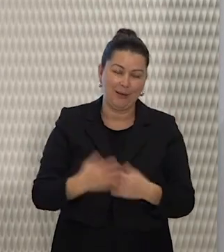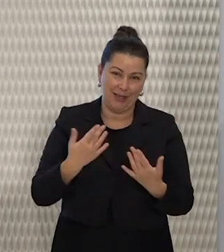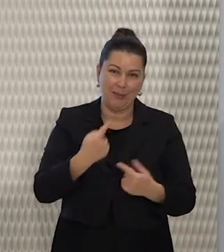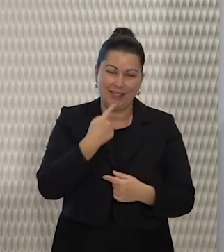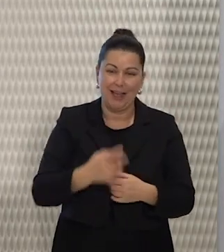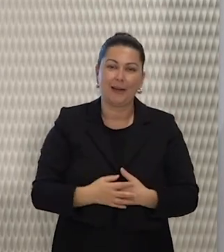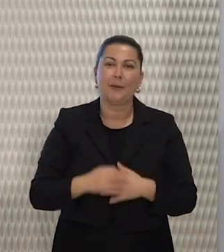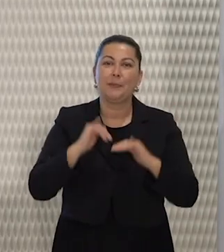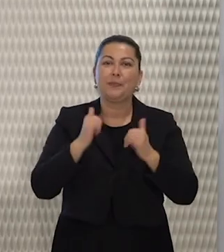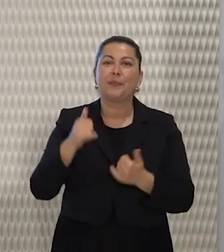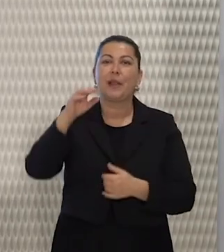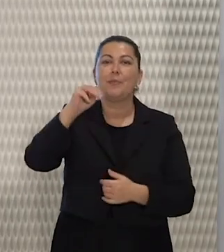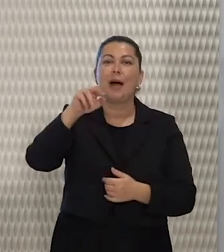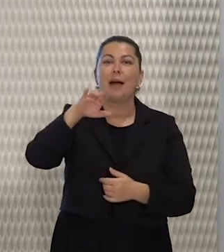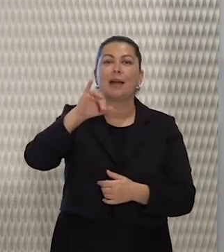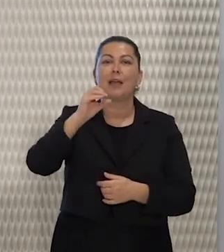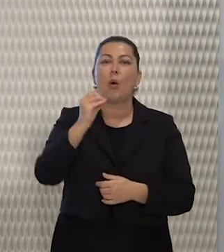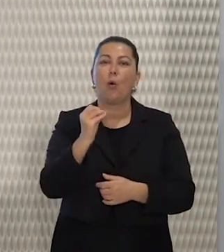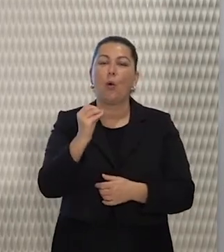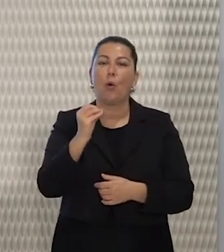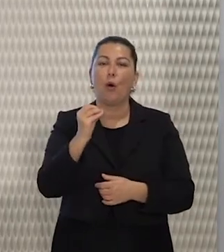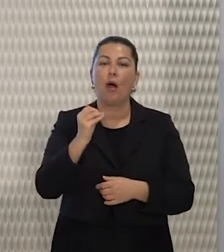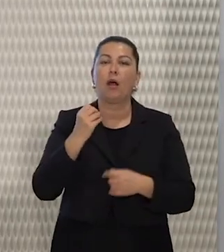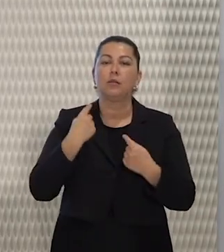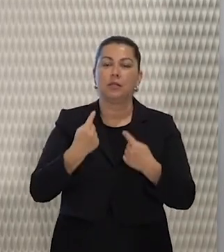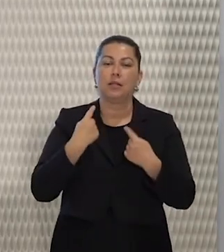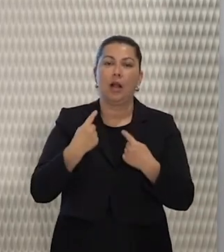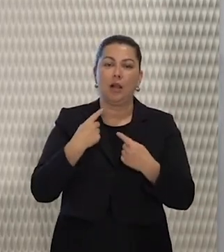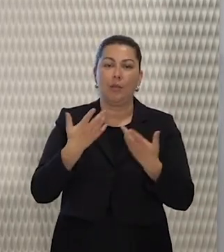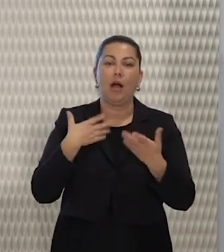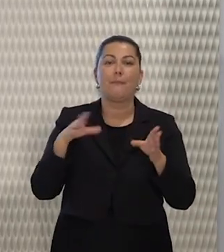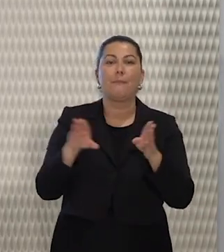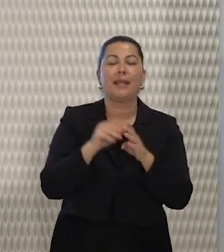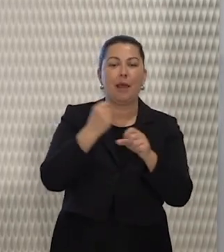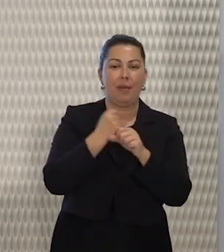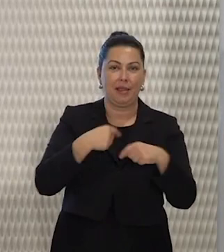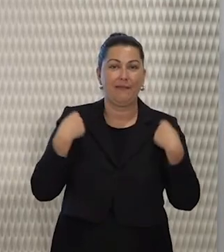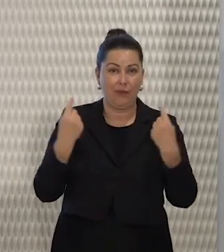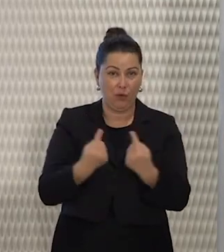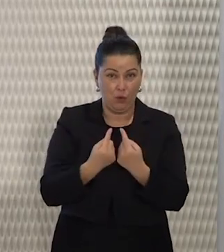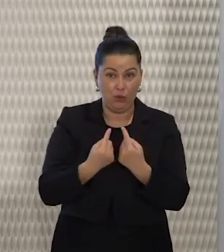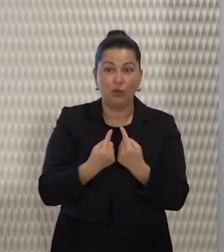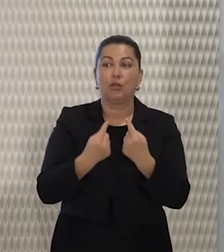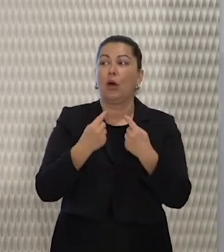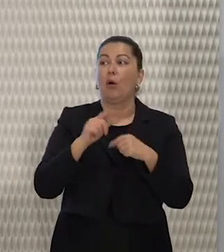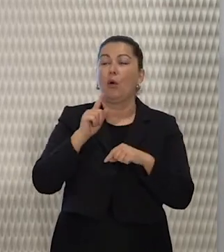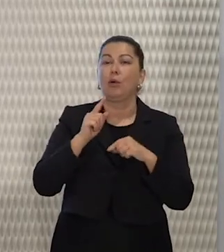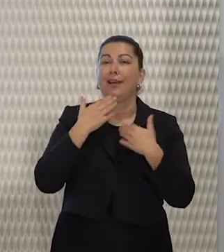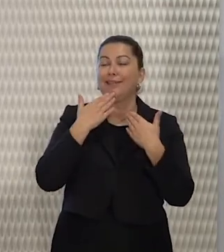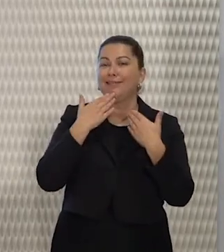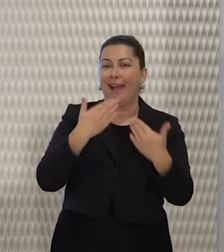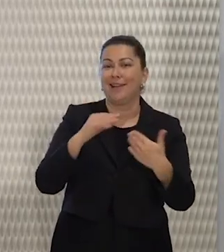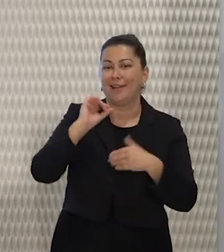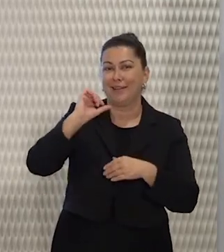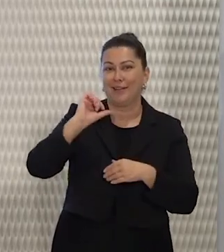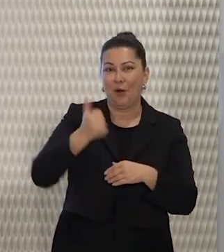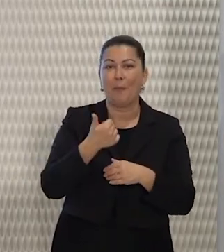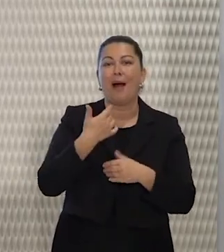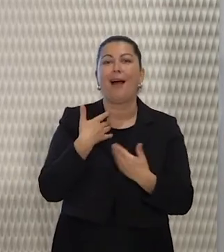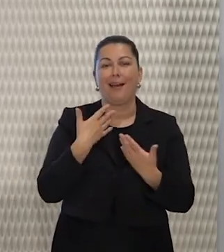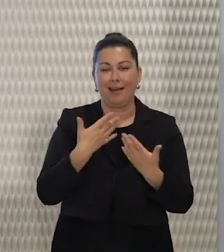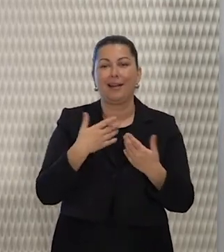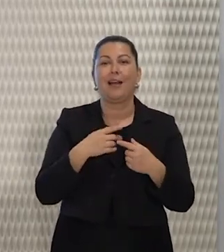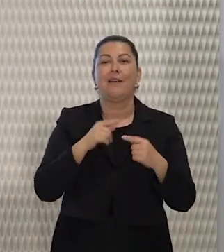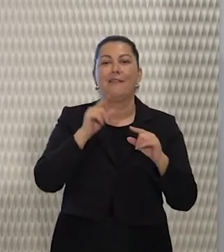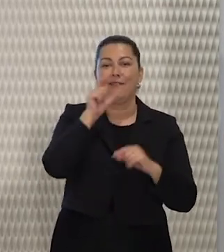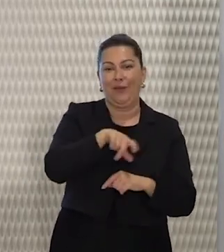Der Mario ist ein Anwender und Mitarbeiter von uns Und der Dank noch einmal an dieser Stelle